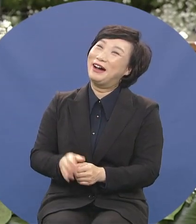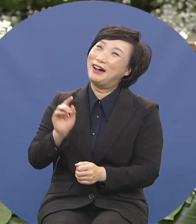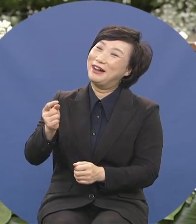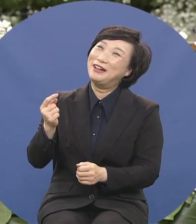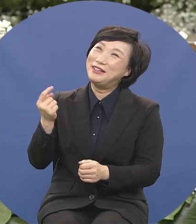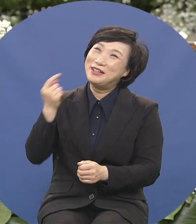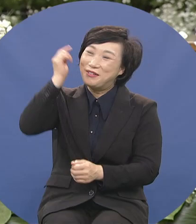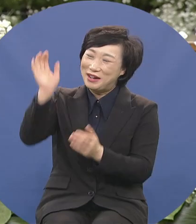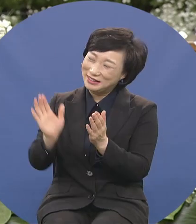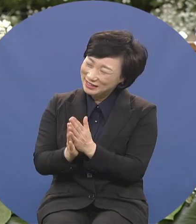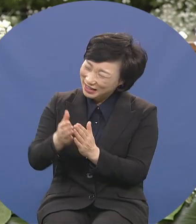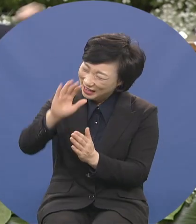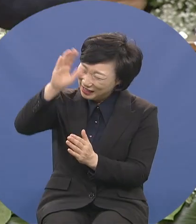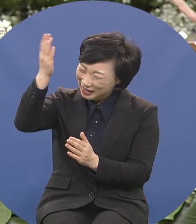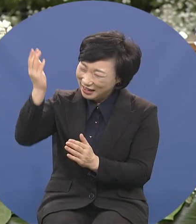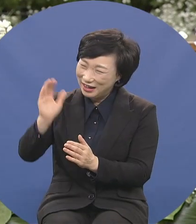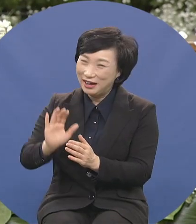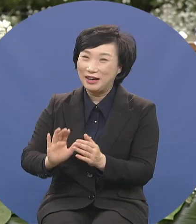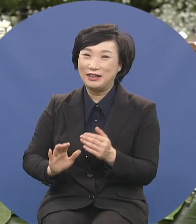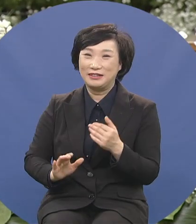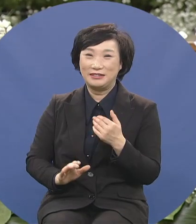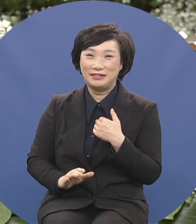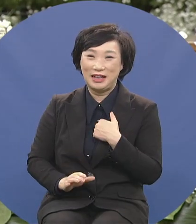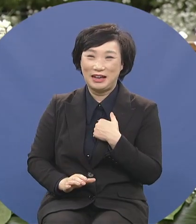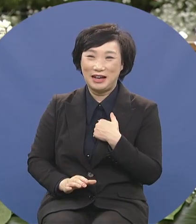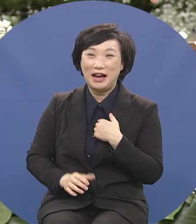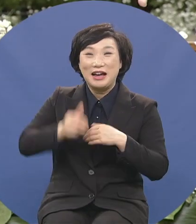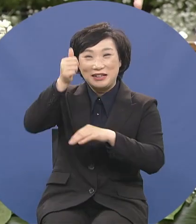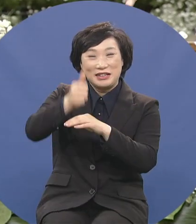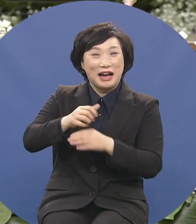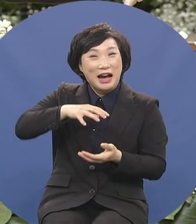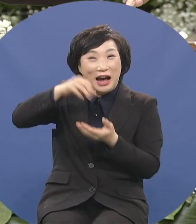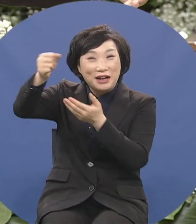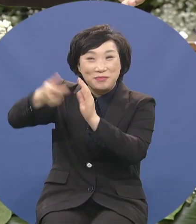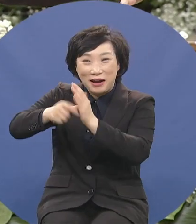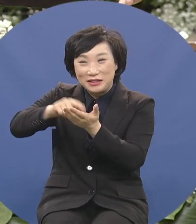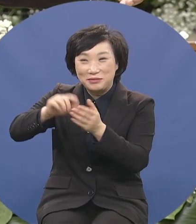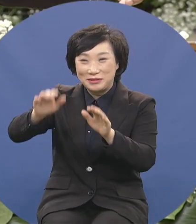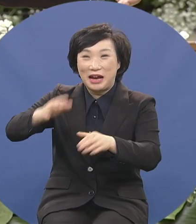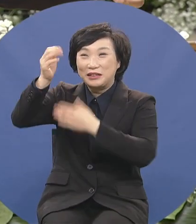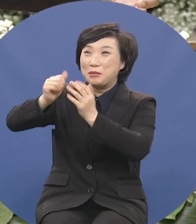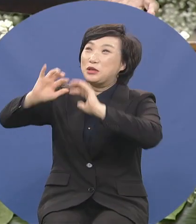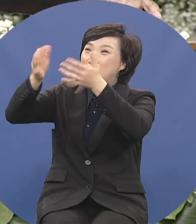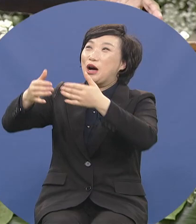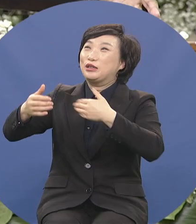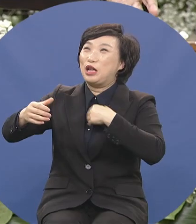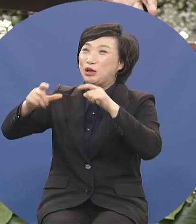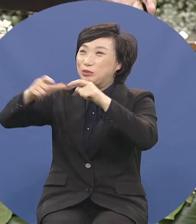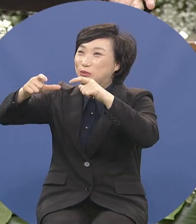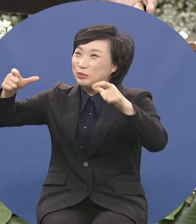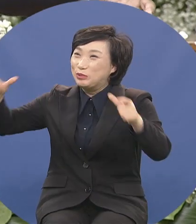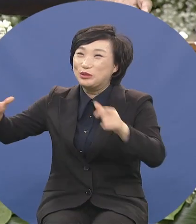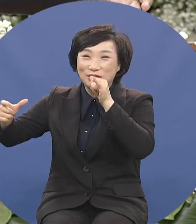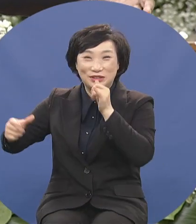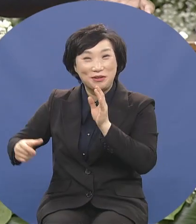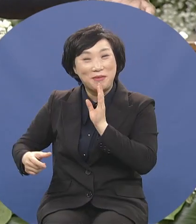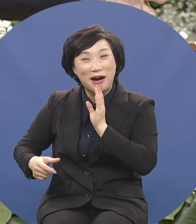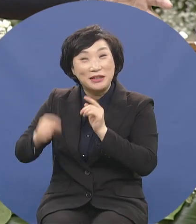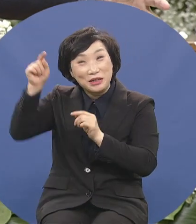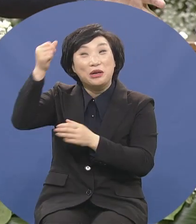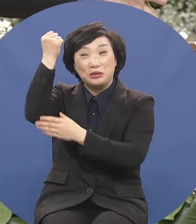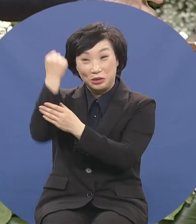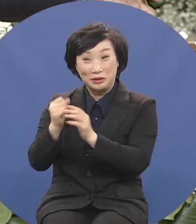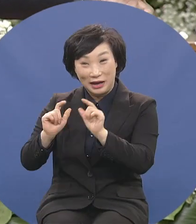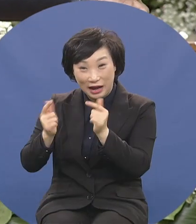찬란한 영광이, 내가 작품을 가진 만큼 하늘나라 내 것이니 이건 썩을 것이